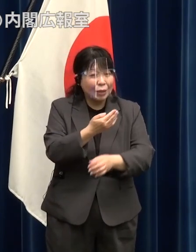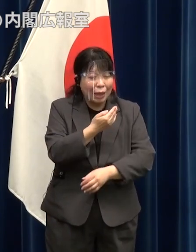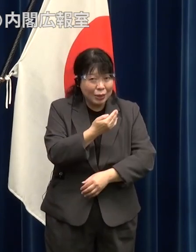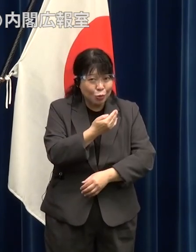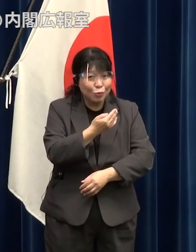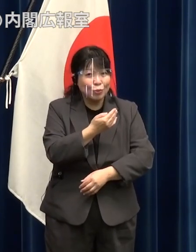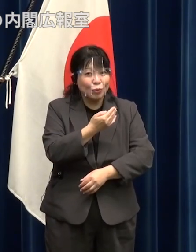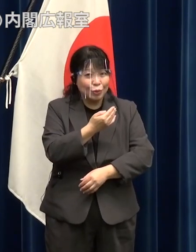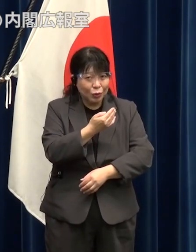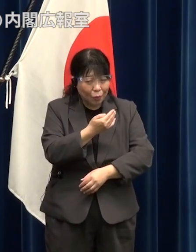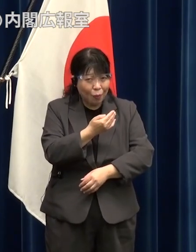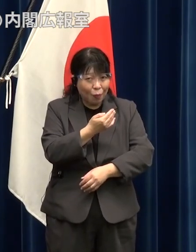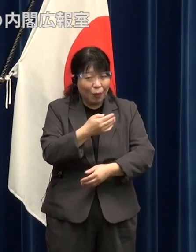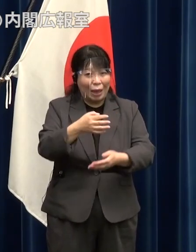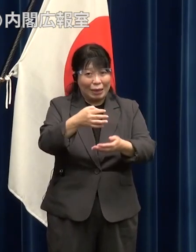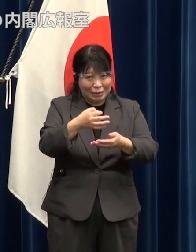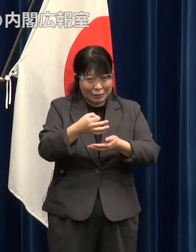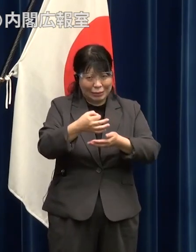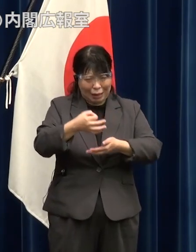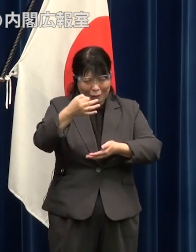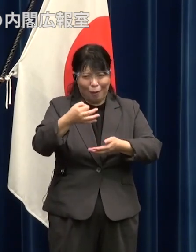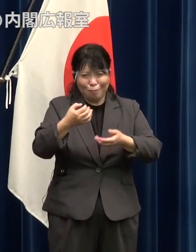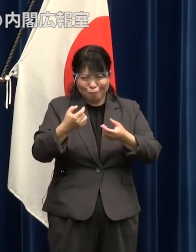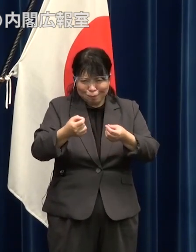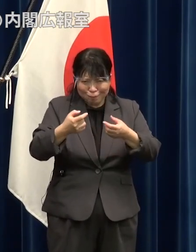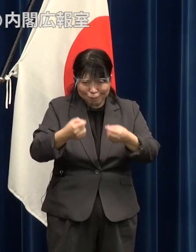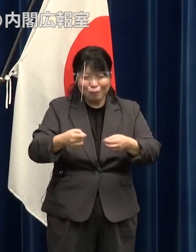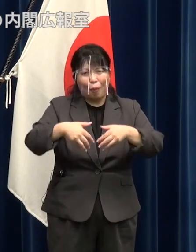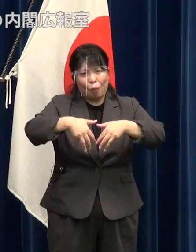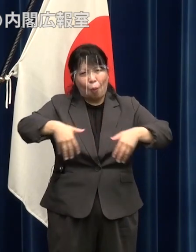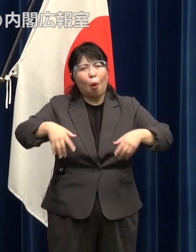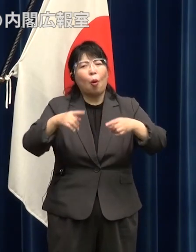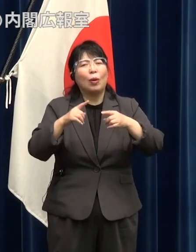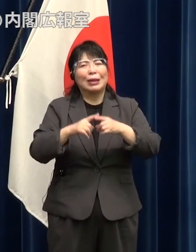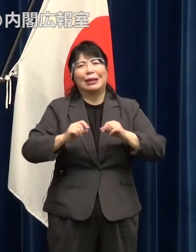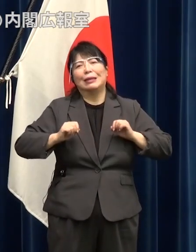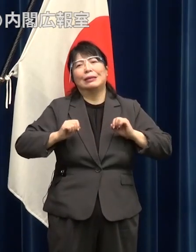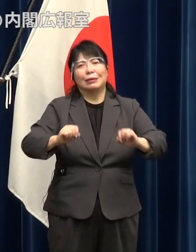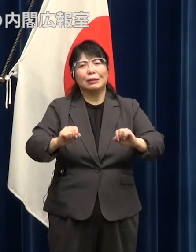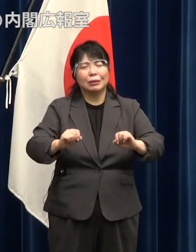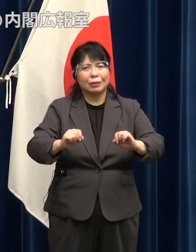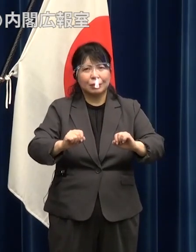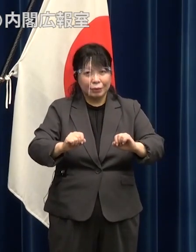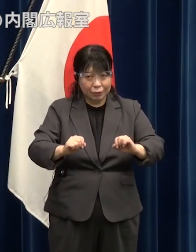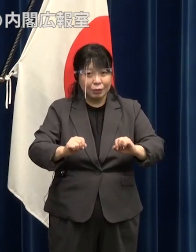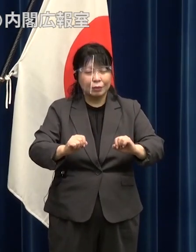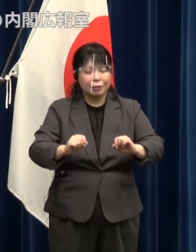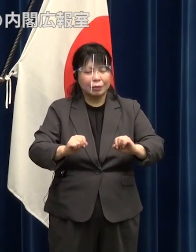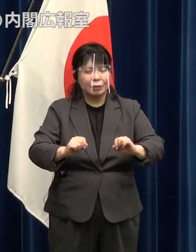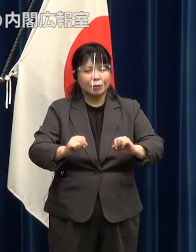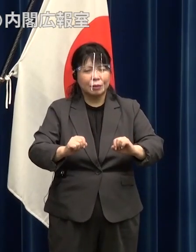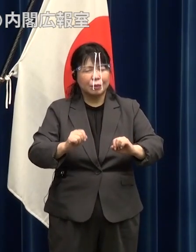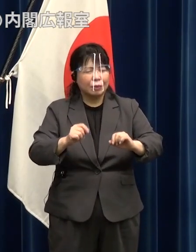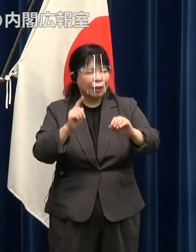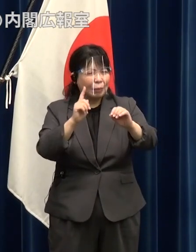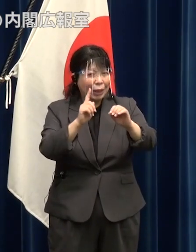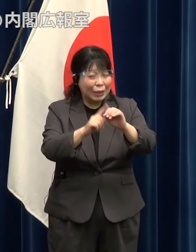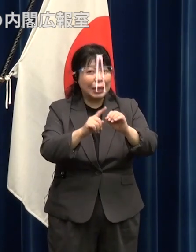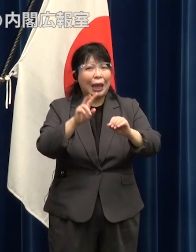な賃上げです。構造的賃上げの実現に向けてリスキリ